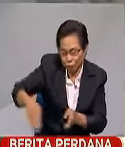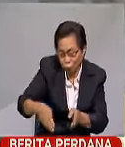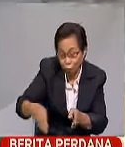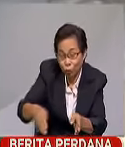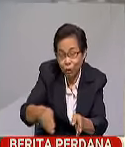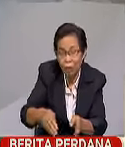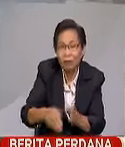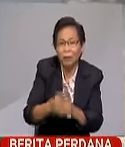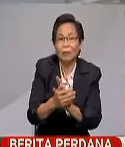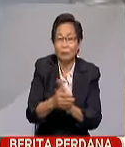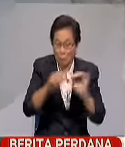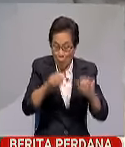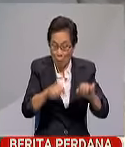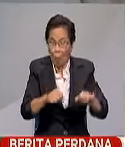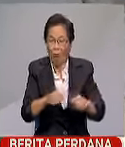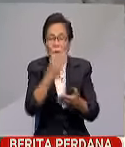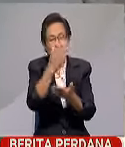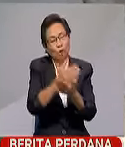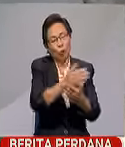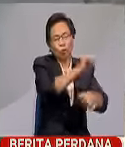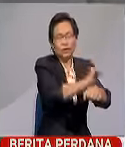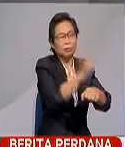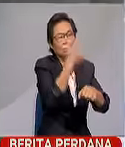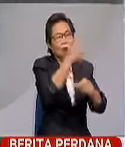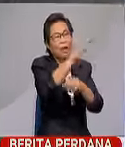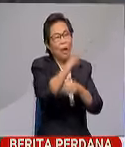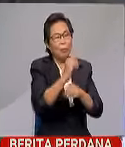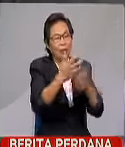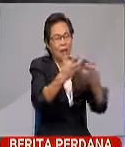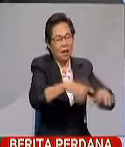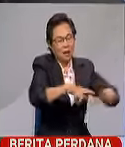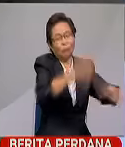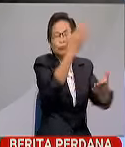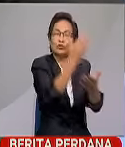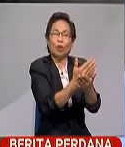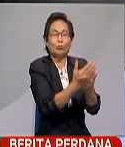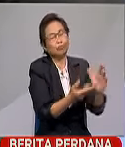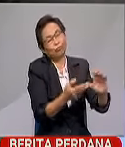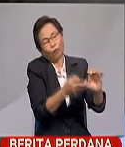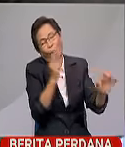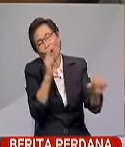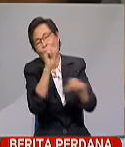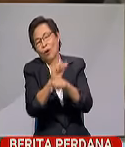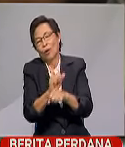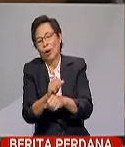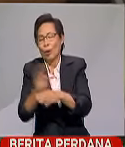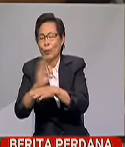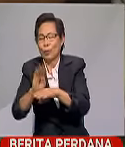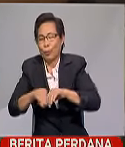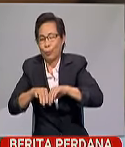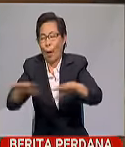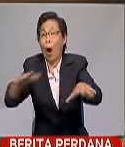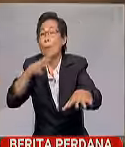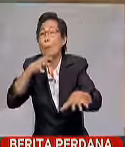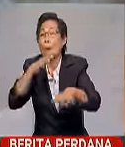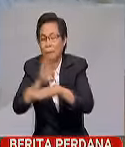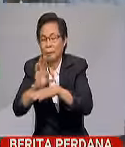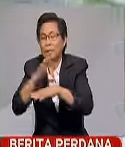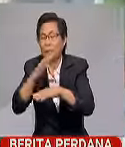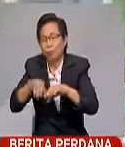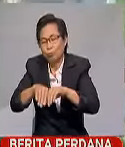Fuad mengambil keputusan berhenti kerja dari sebuah syarikat kilang kayu dan memilih untuk mengembangkan perusahaan ibunya bermula